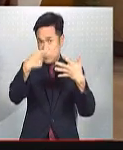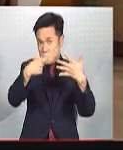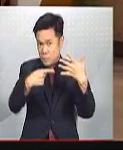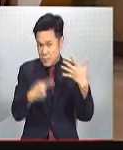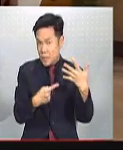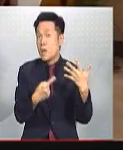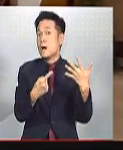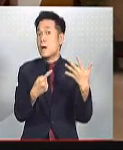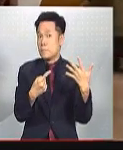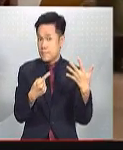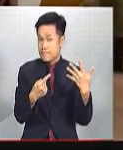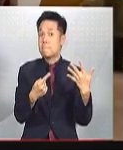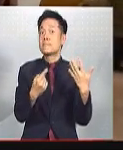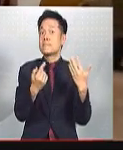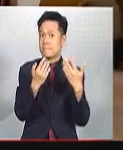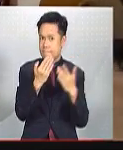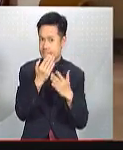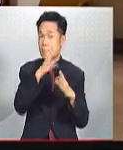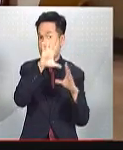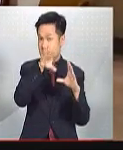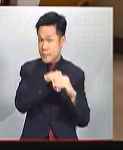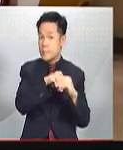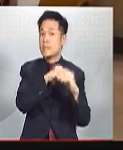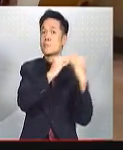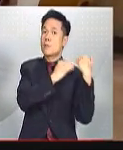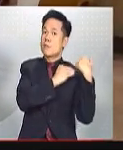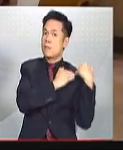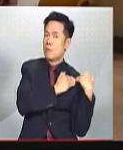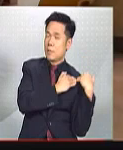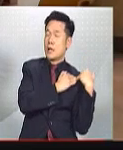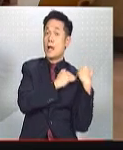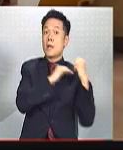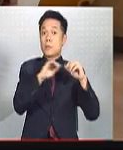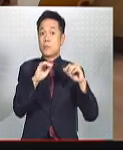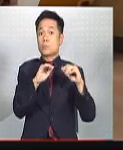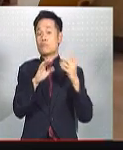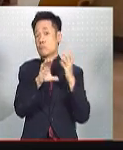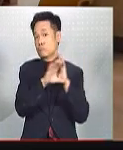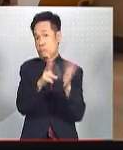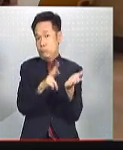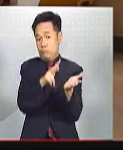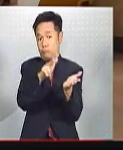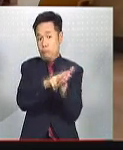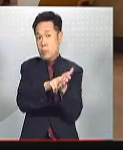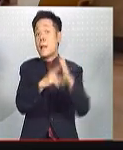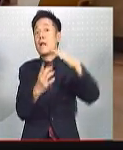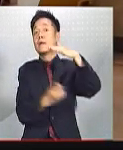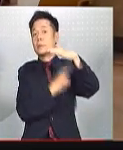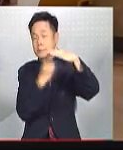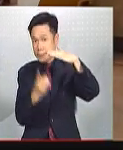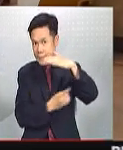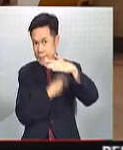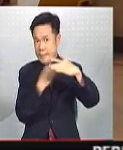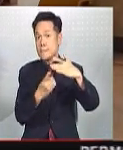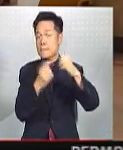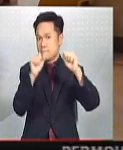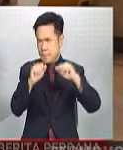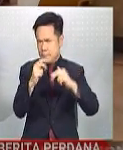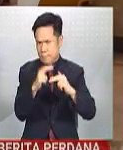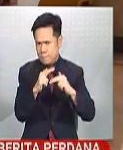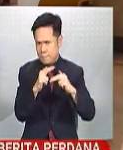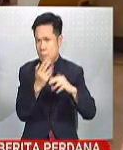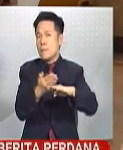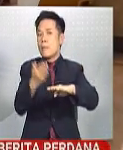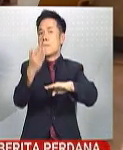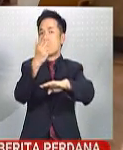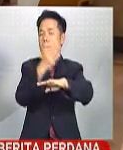beberapa tanggungjawab yang melibatkan pelaksanaan dasar yang insya-Allah akan ditambah baik atau